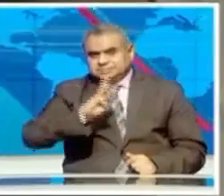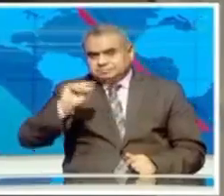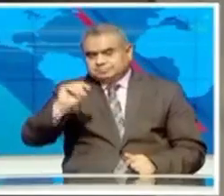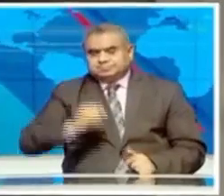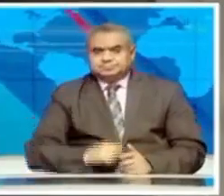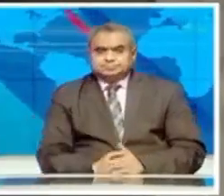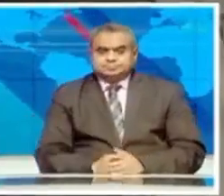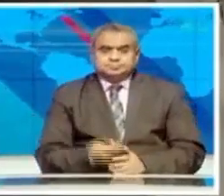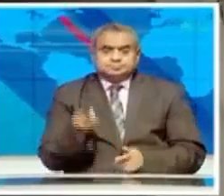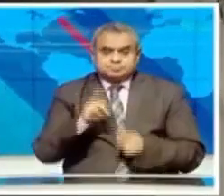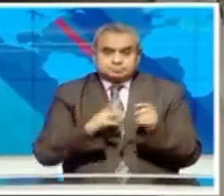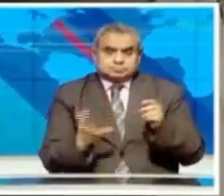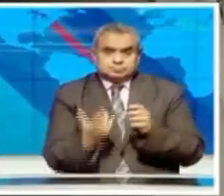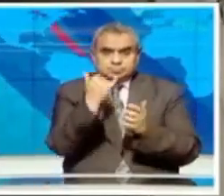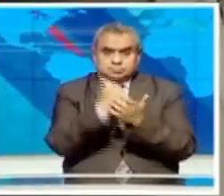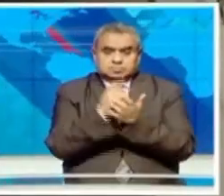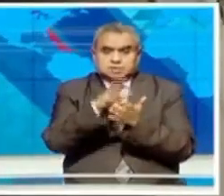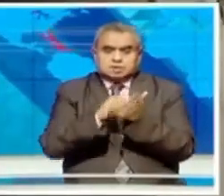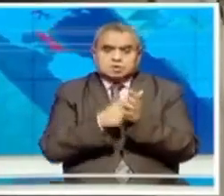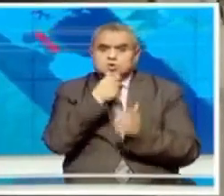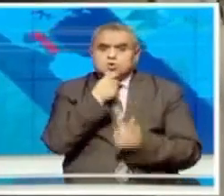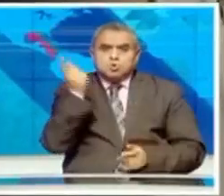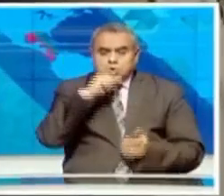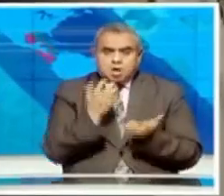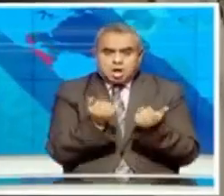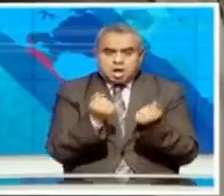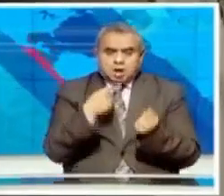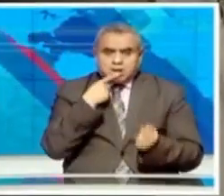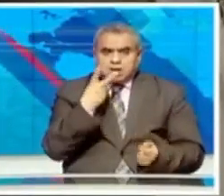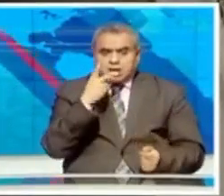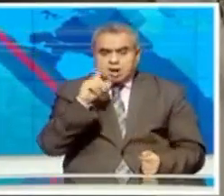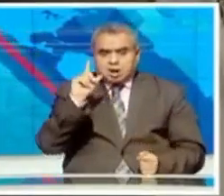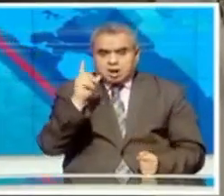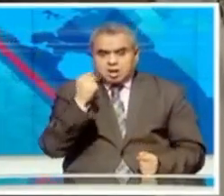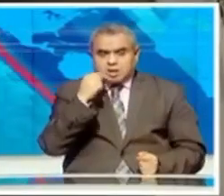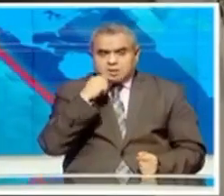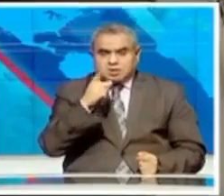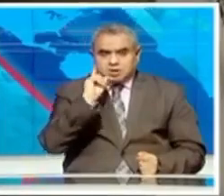tanseeq.mod.gov.eg، وذلك اعتبارا من يوم الأربعاء الموافق